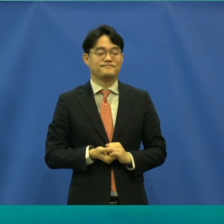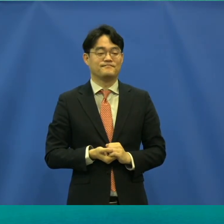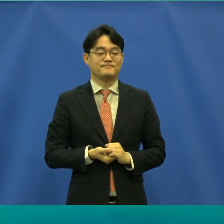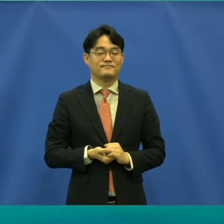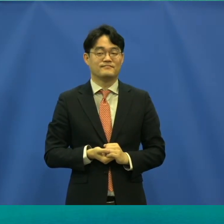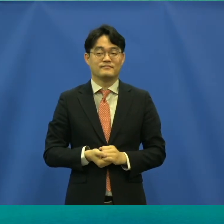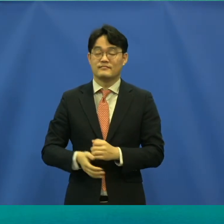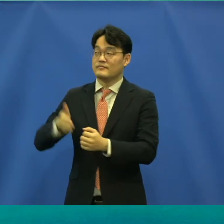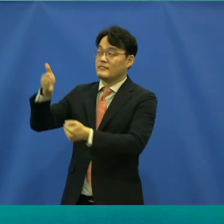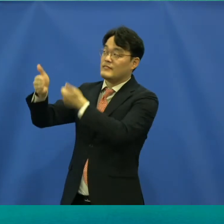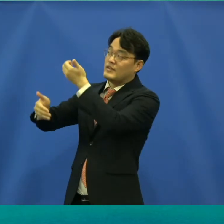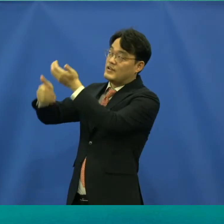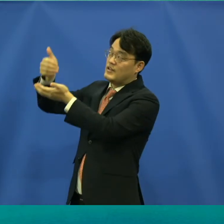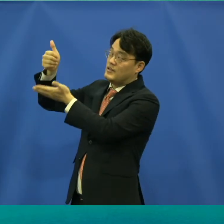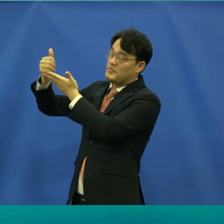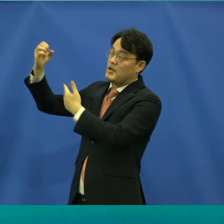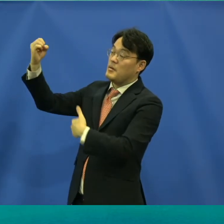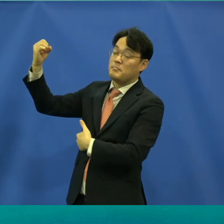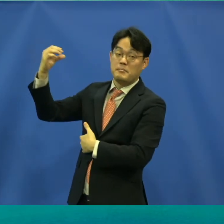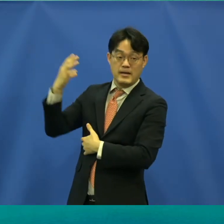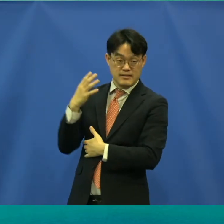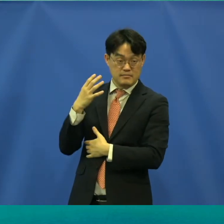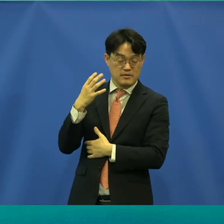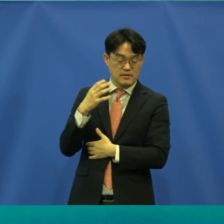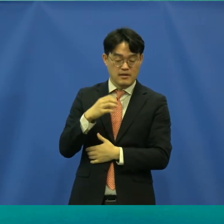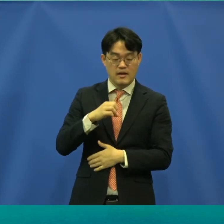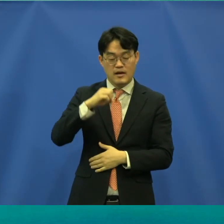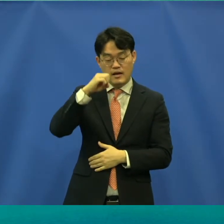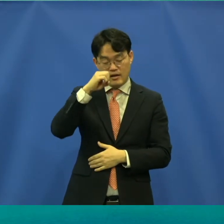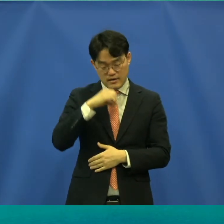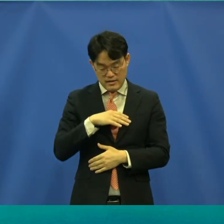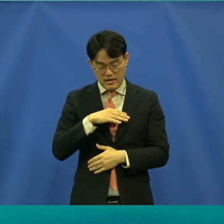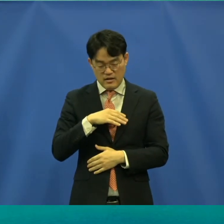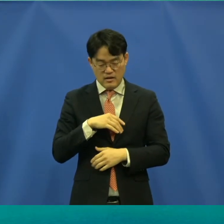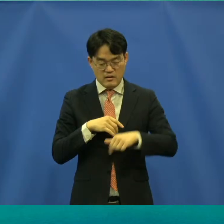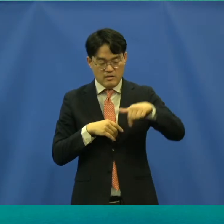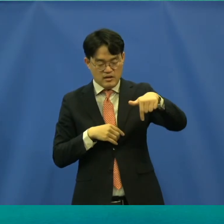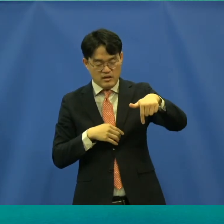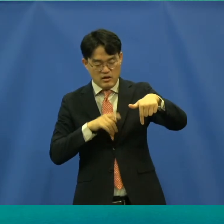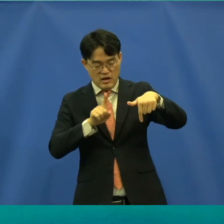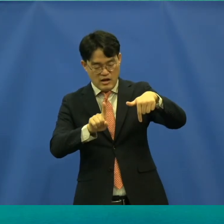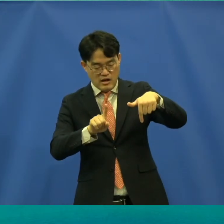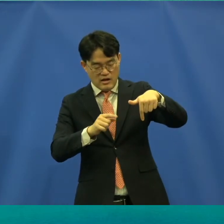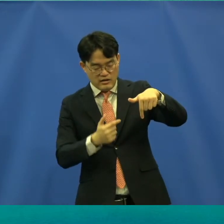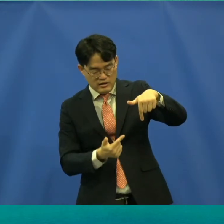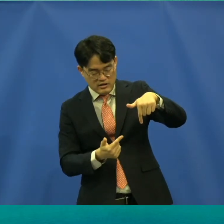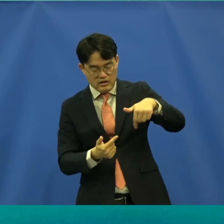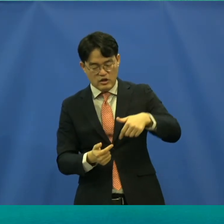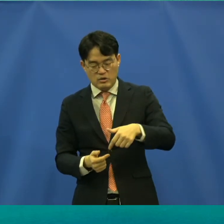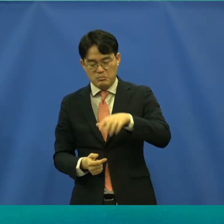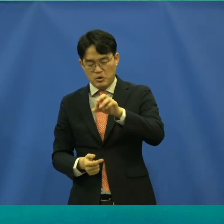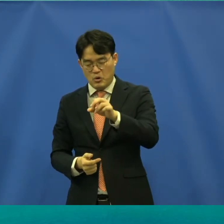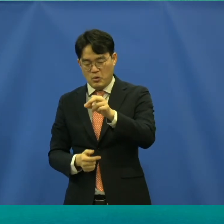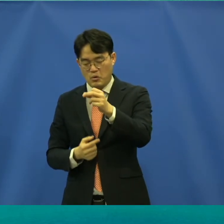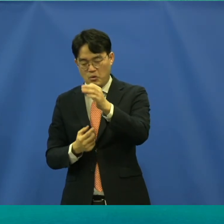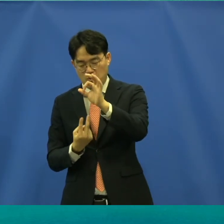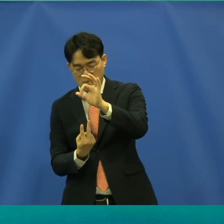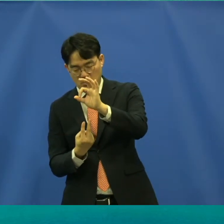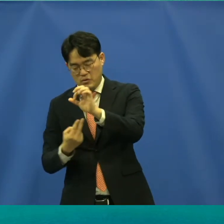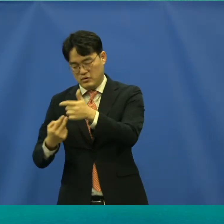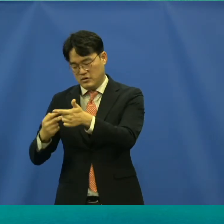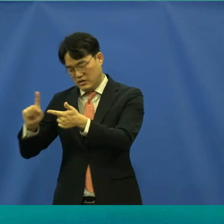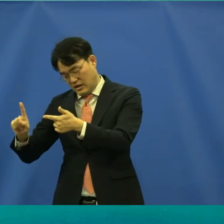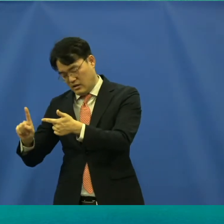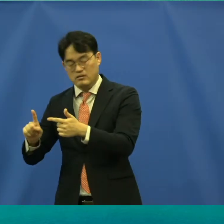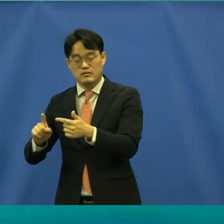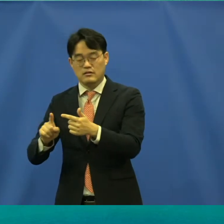하나님의 말씀은 단순한 언어의 조합이 아닙니다. 단순히 이론이나 담론 정도가 아닙니다. 하나님의